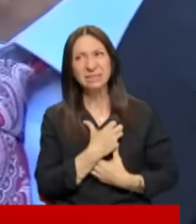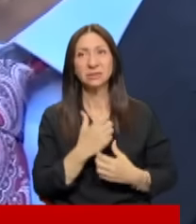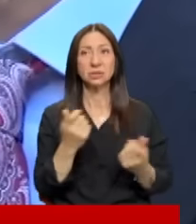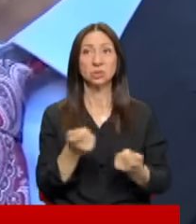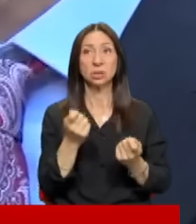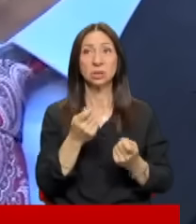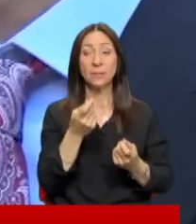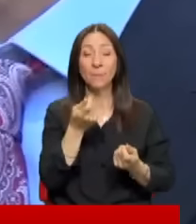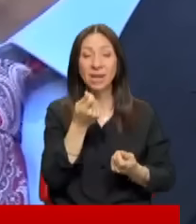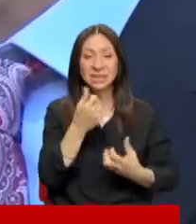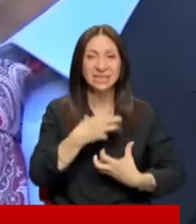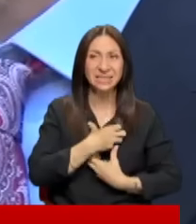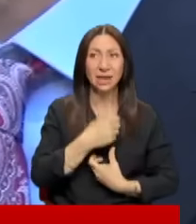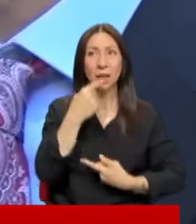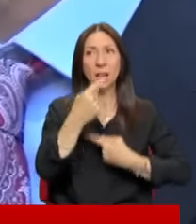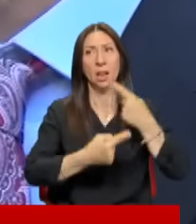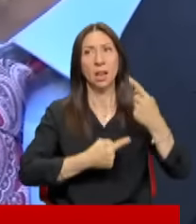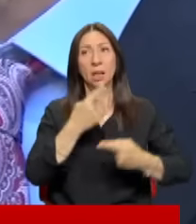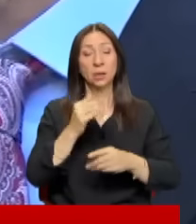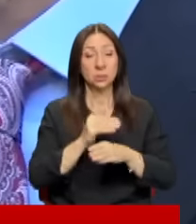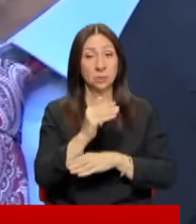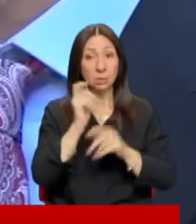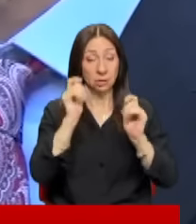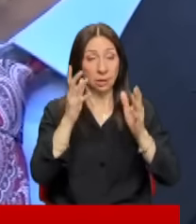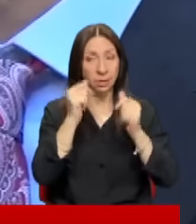iten, geçim darlığından bahsediyorlar, hayat